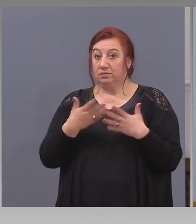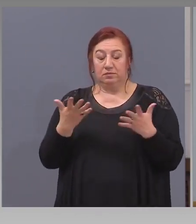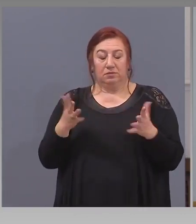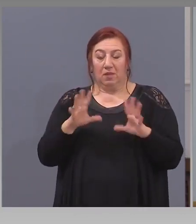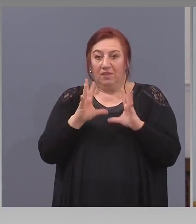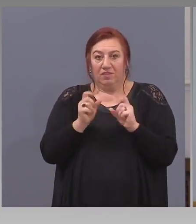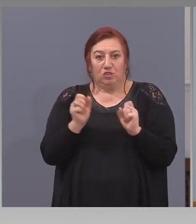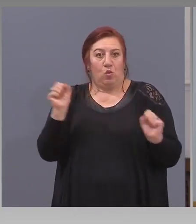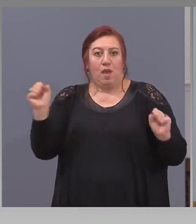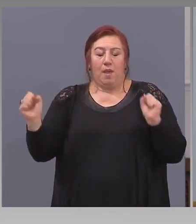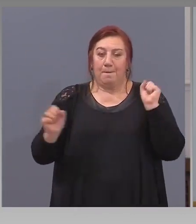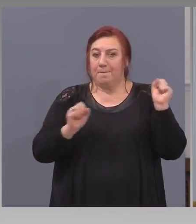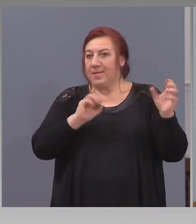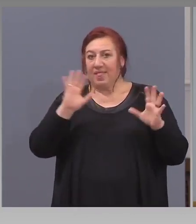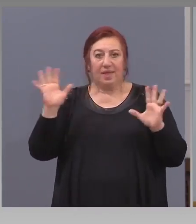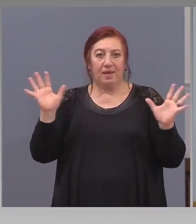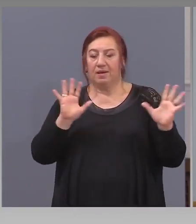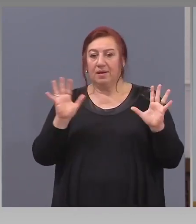панически.